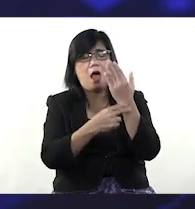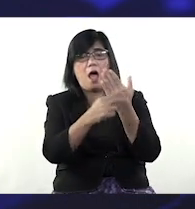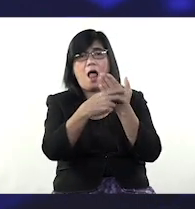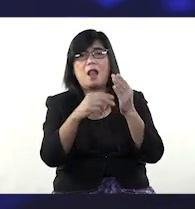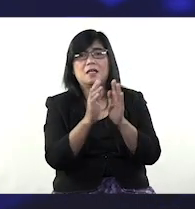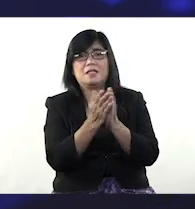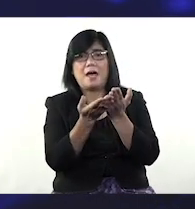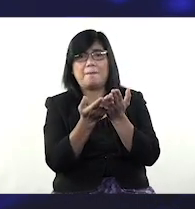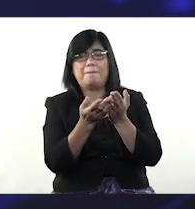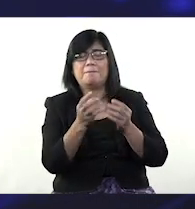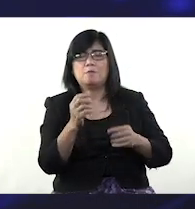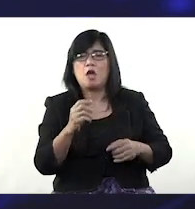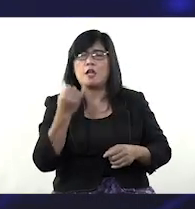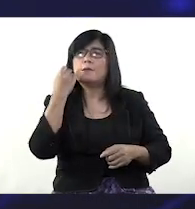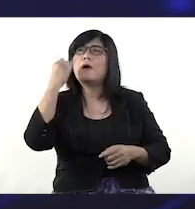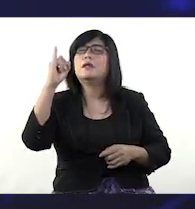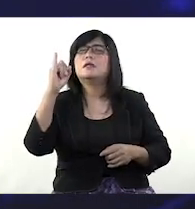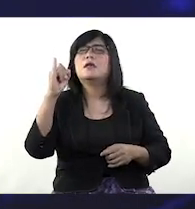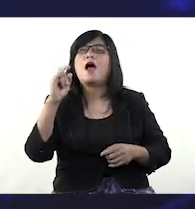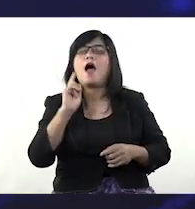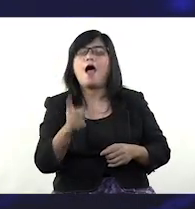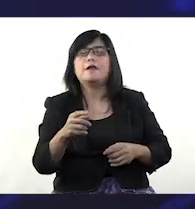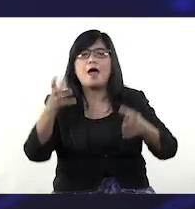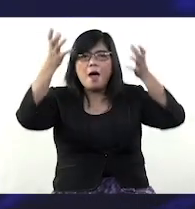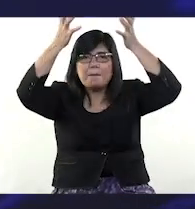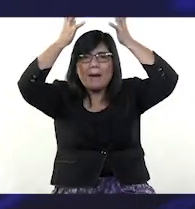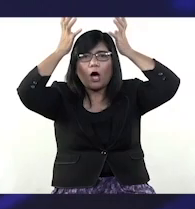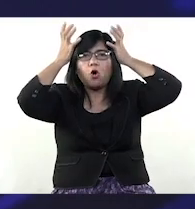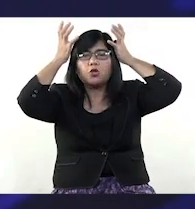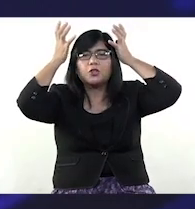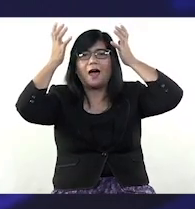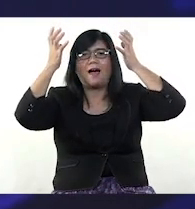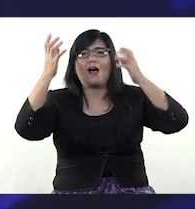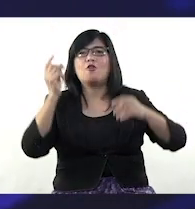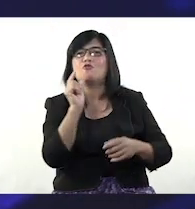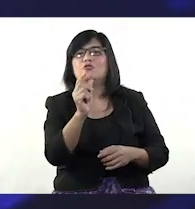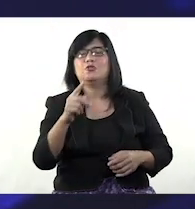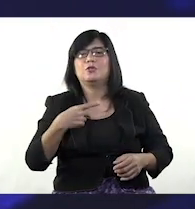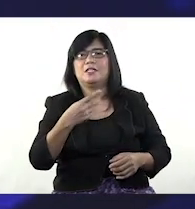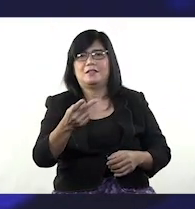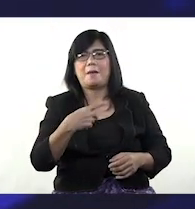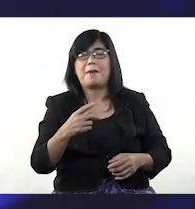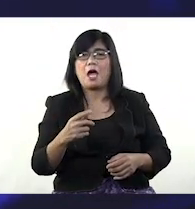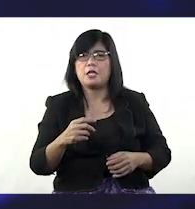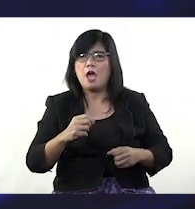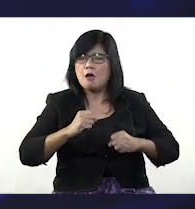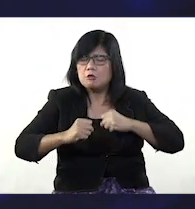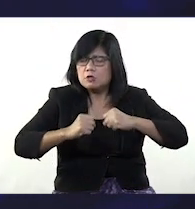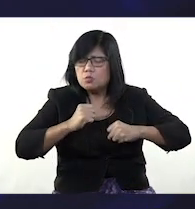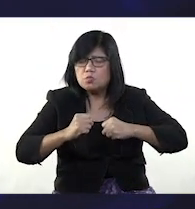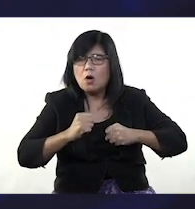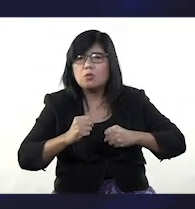boada mahkota kemuliaan yang Tuhan akan sediakan buat kita makanya Alkitab jamin jerih payahmu dalam Tuhan tidak akan